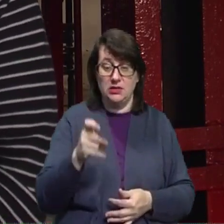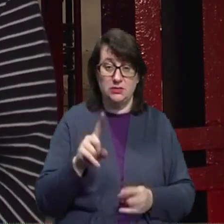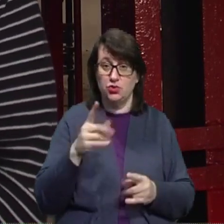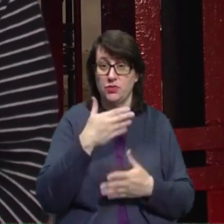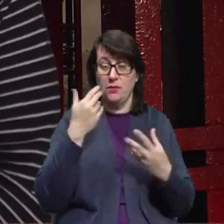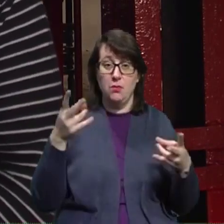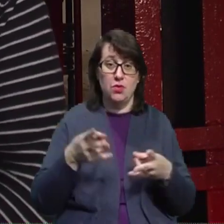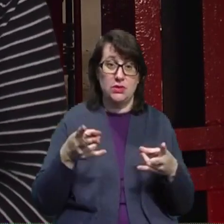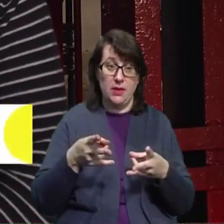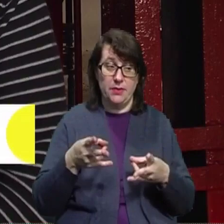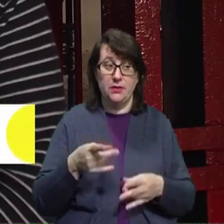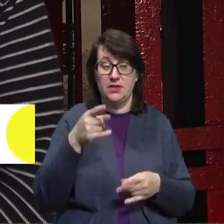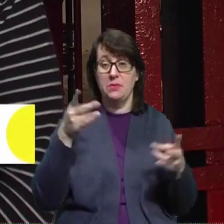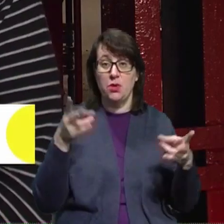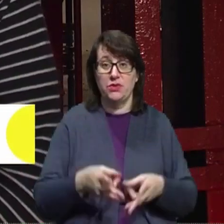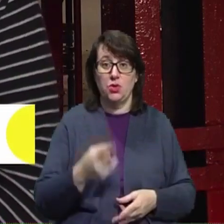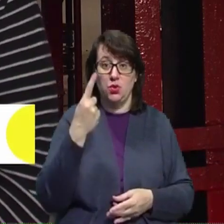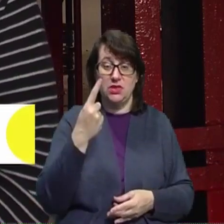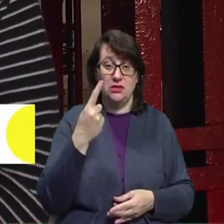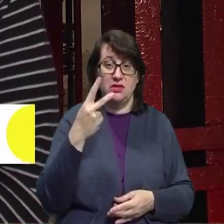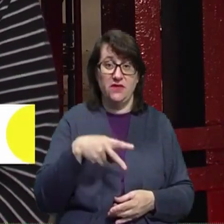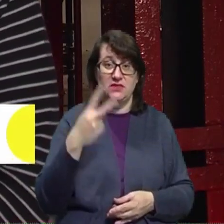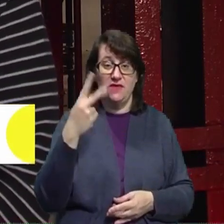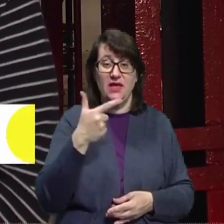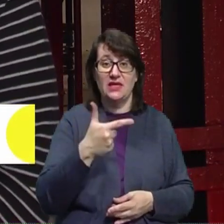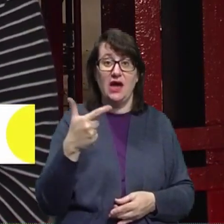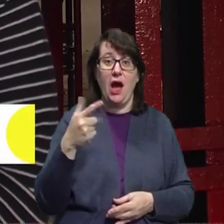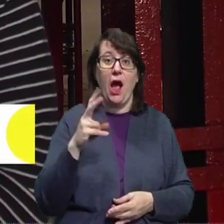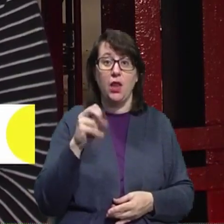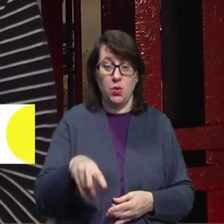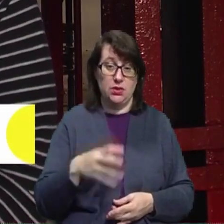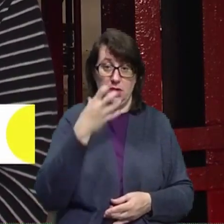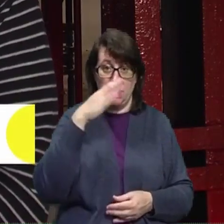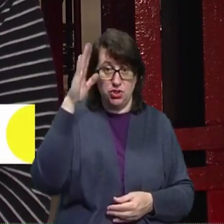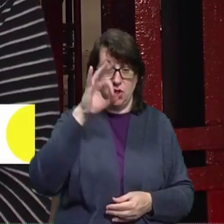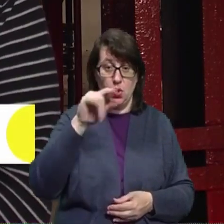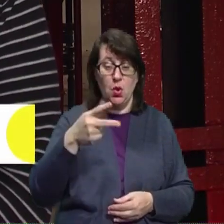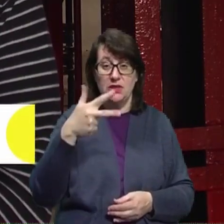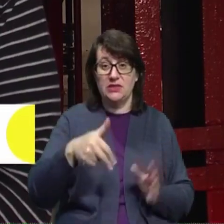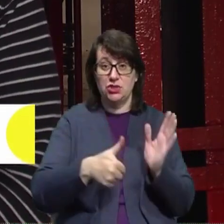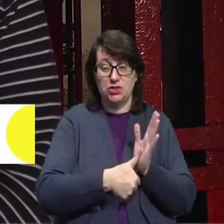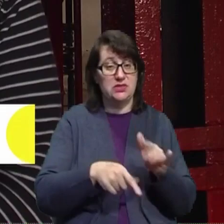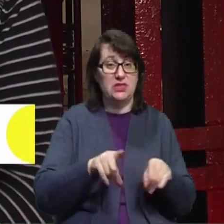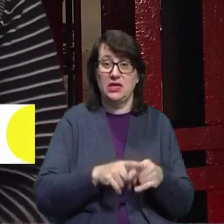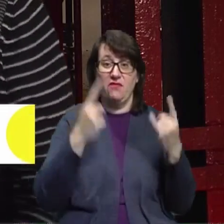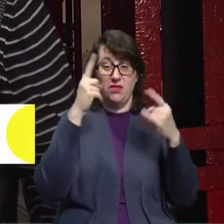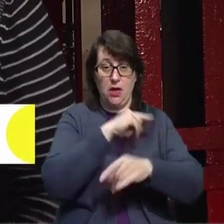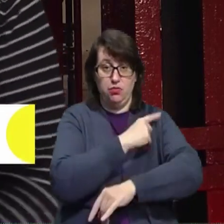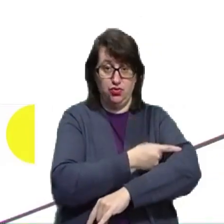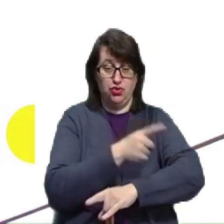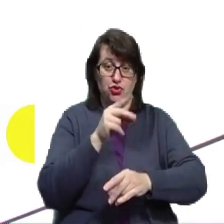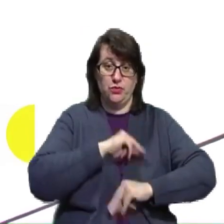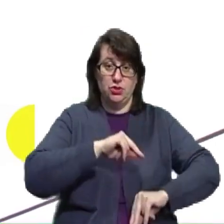Там необхідність 1,22 гігакалорії і на гарячу воду 0,36 гігакалорії – це не така велика потужність для того, щоб працювати